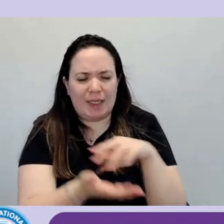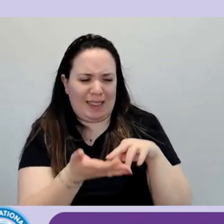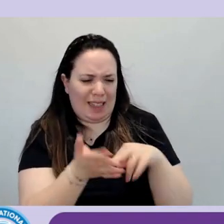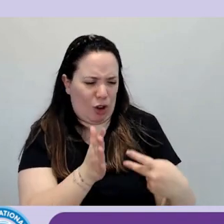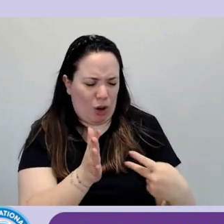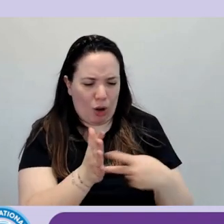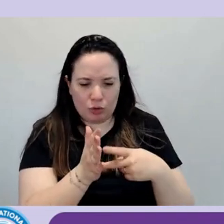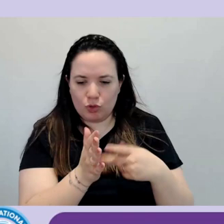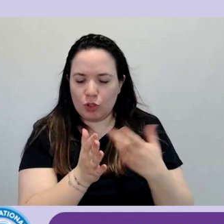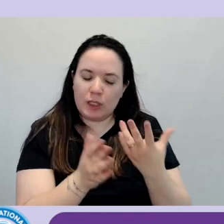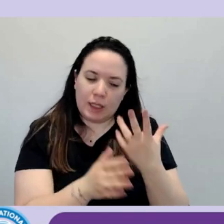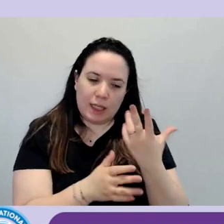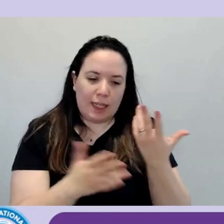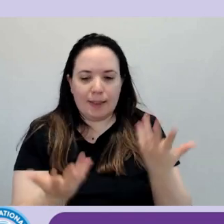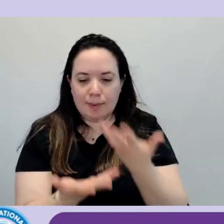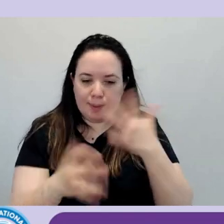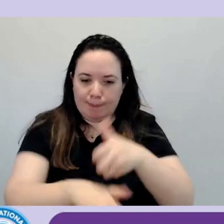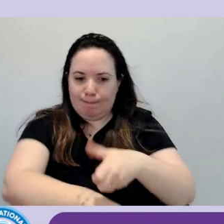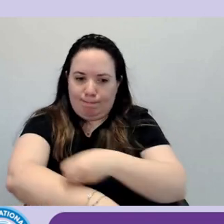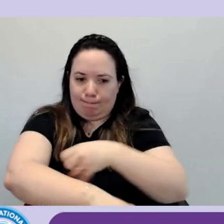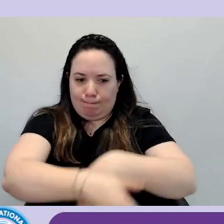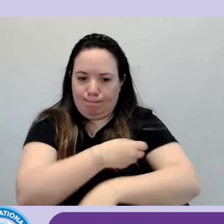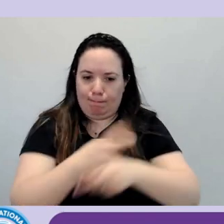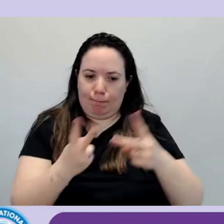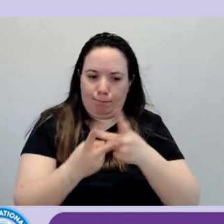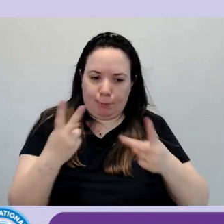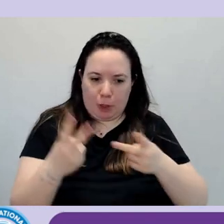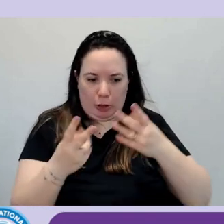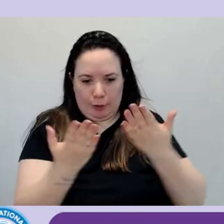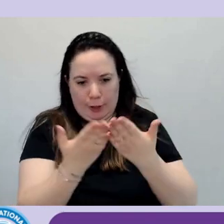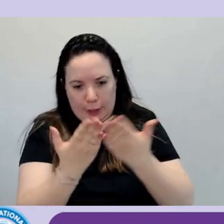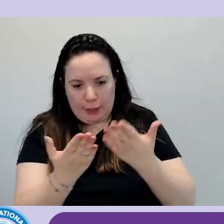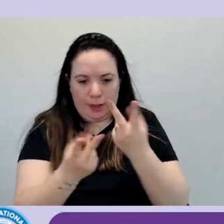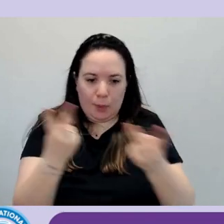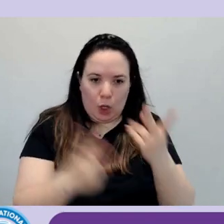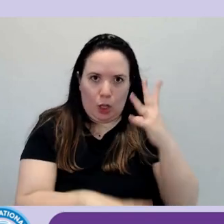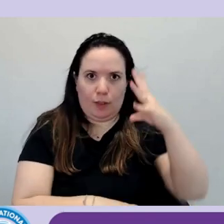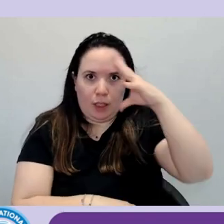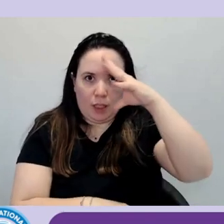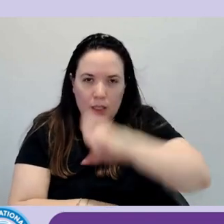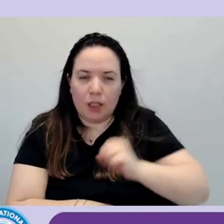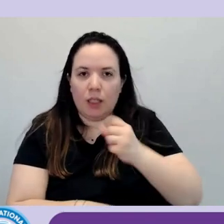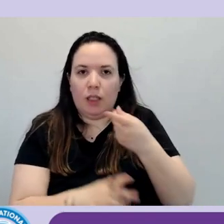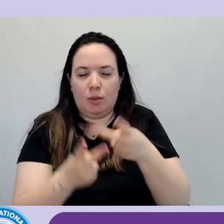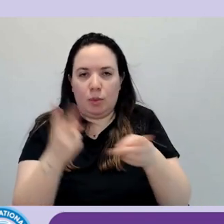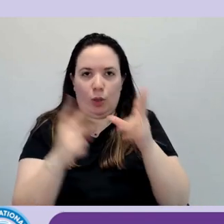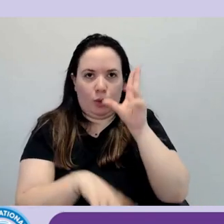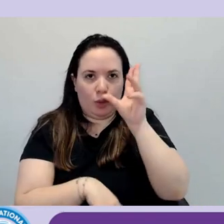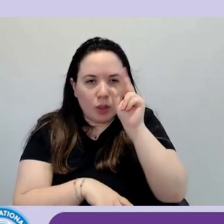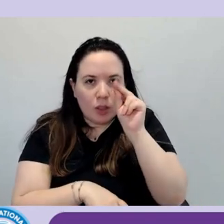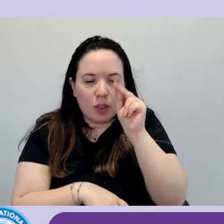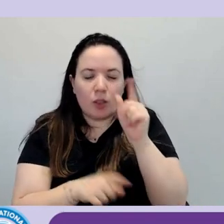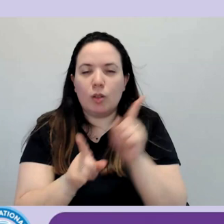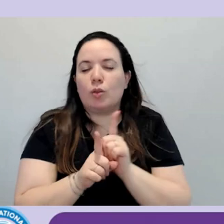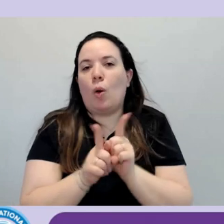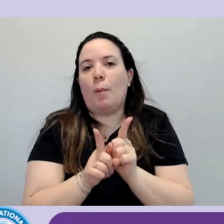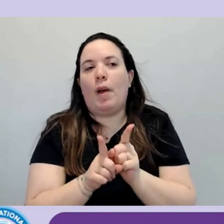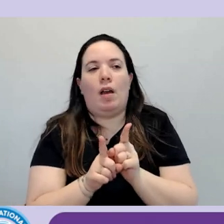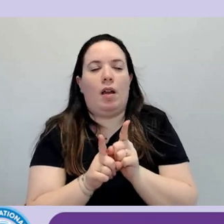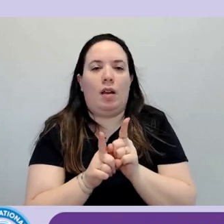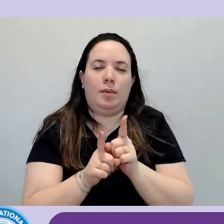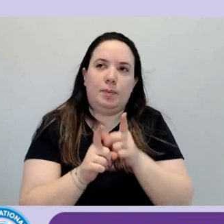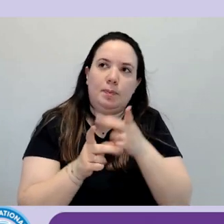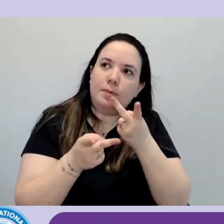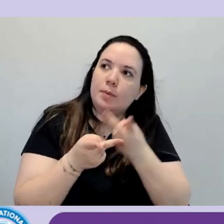così la buona volontà per cercare di Eh come dire per cercare di arginare un po'